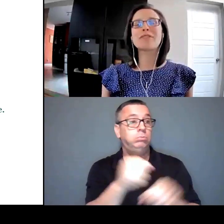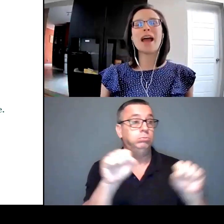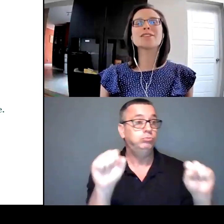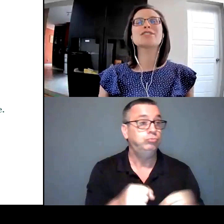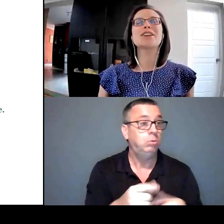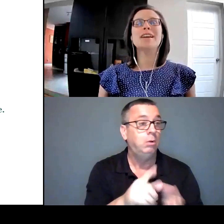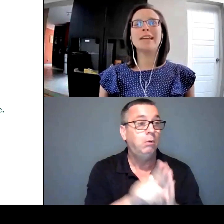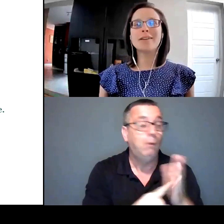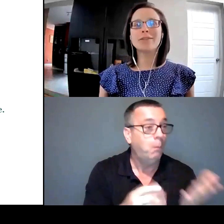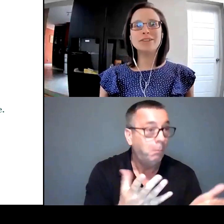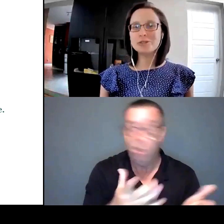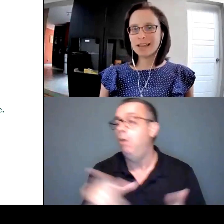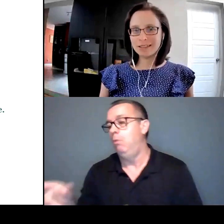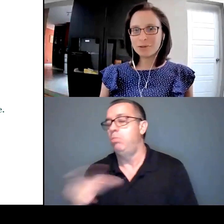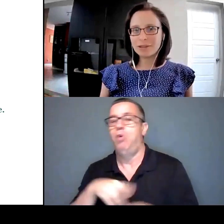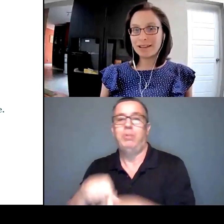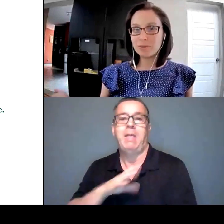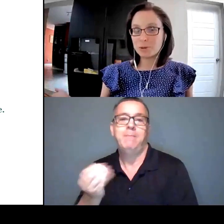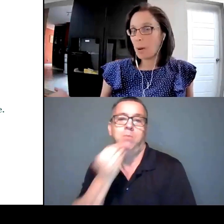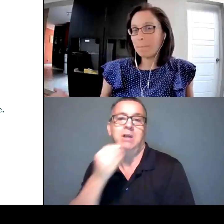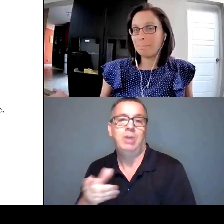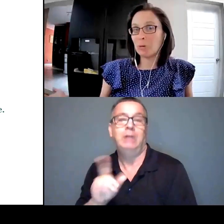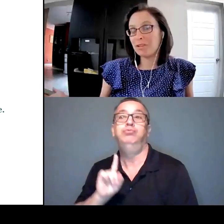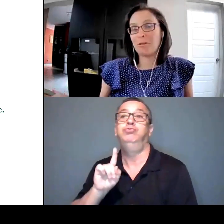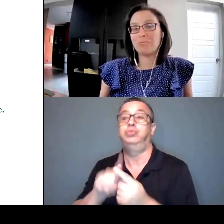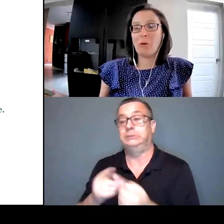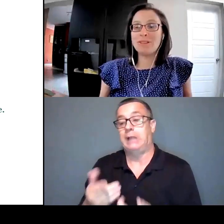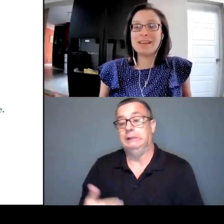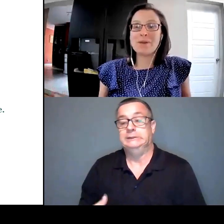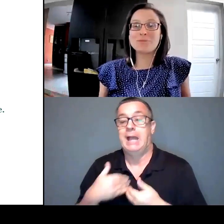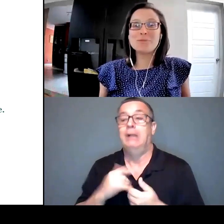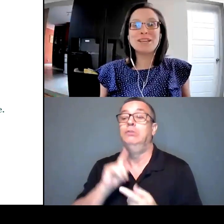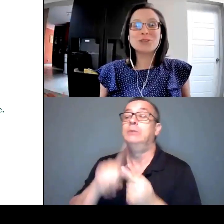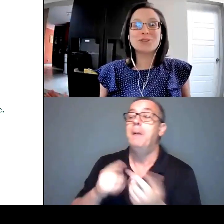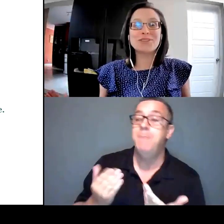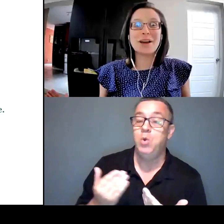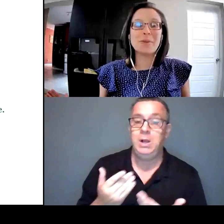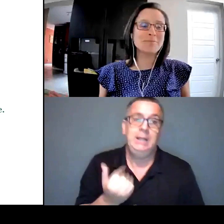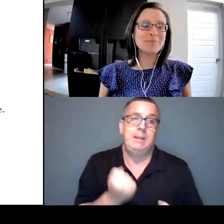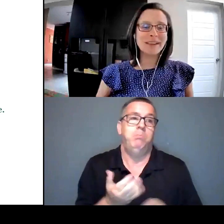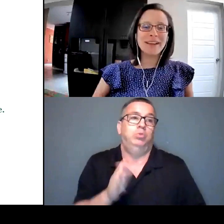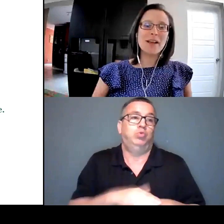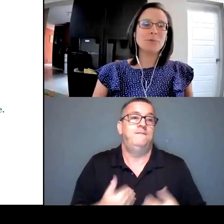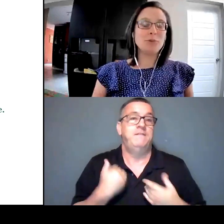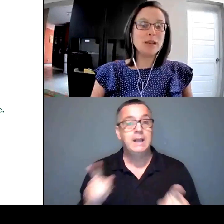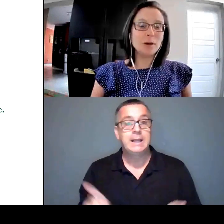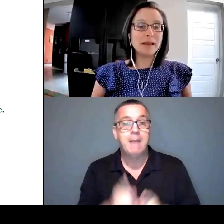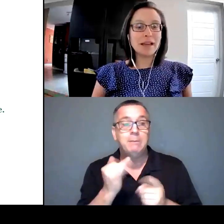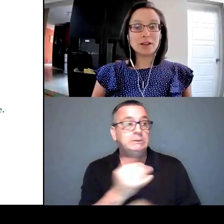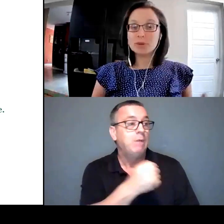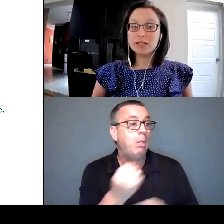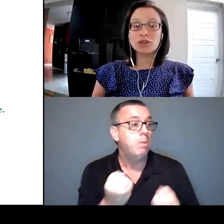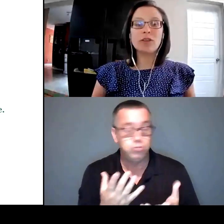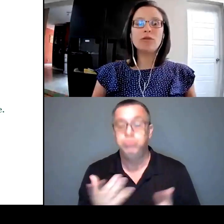nourriture fraîche et en vie jusqu'à temps qu'on en ait besoin. Donc, on est capable de bien survivre quand même. Puis,